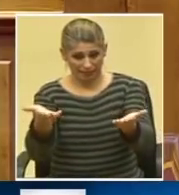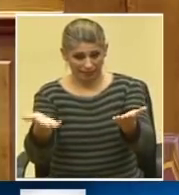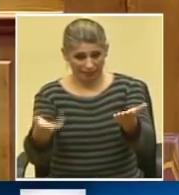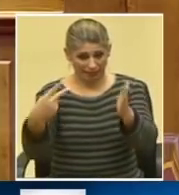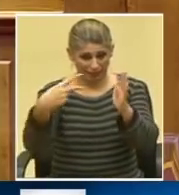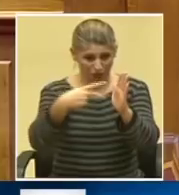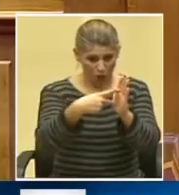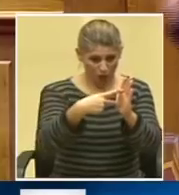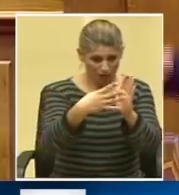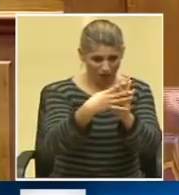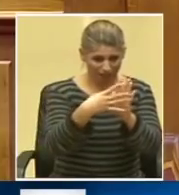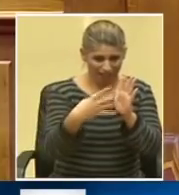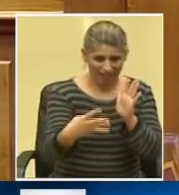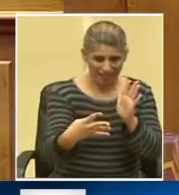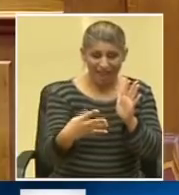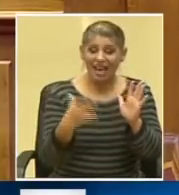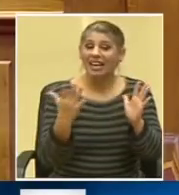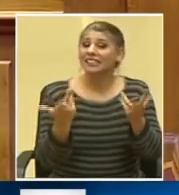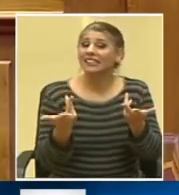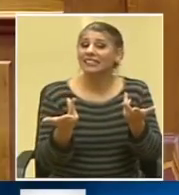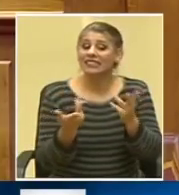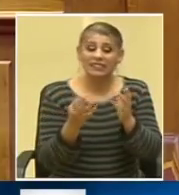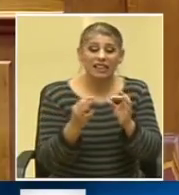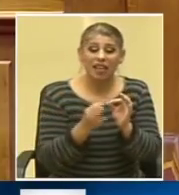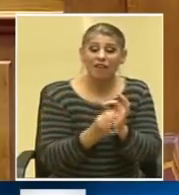2019 με το τι θα ίσχυε το 2019